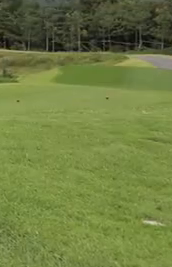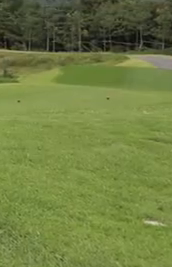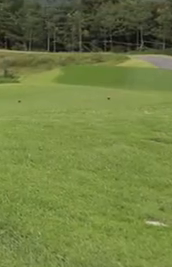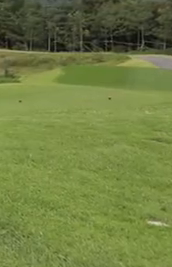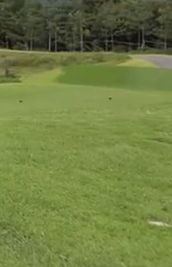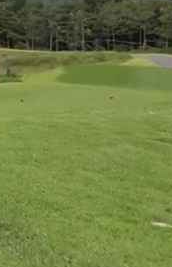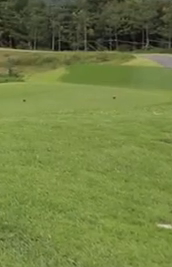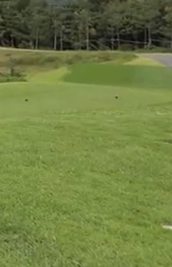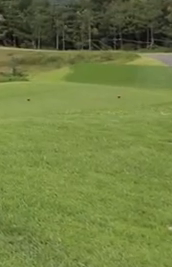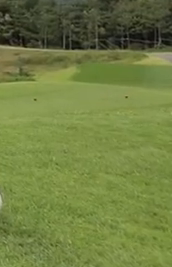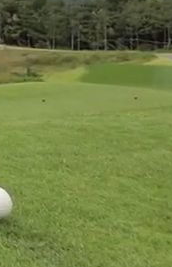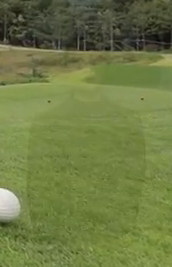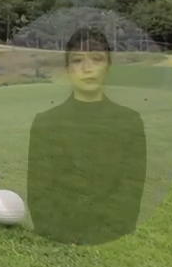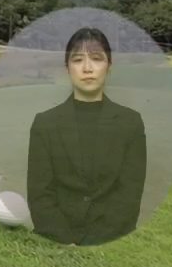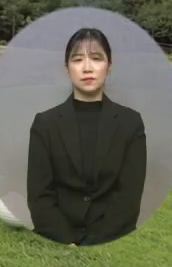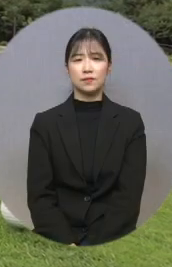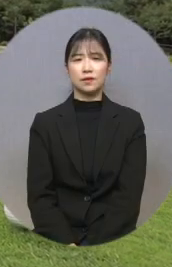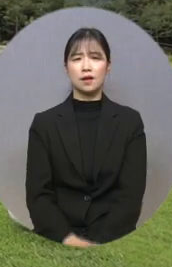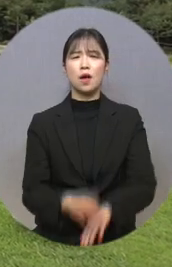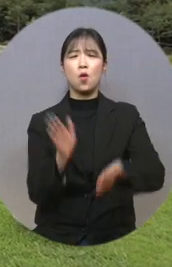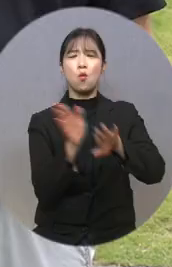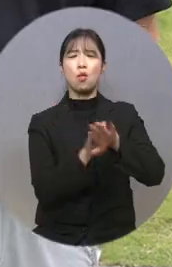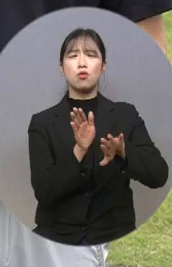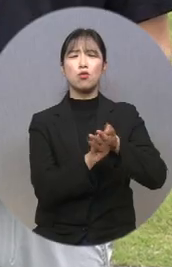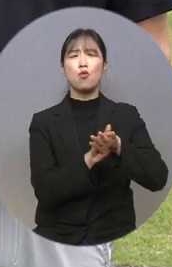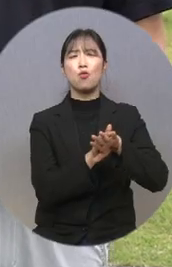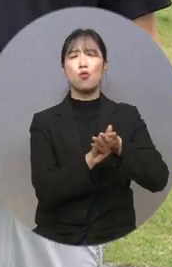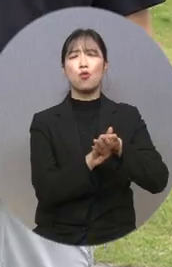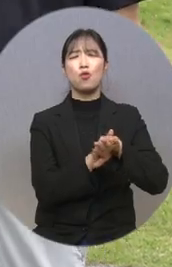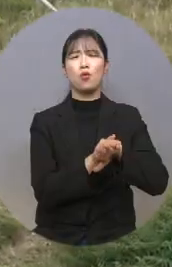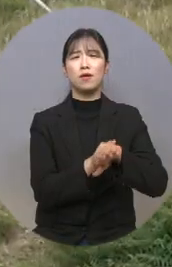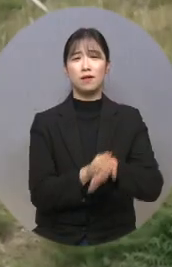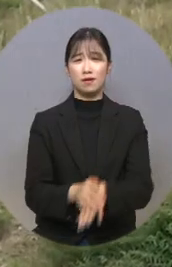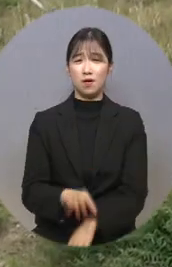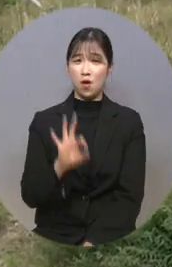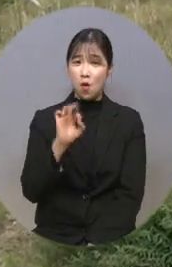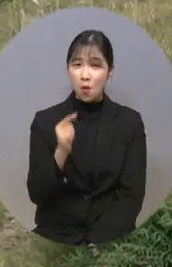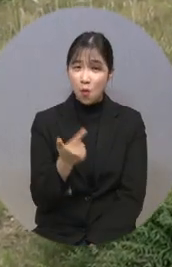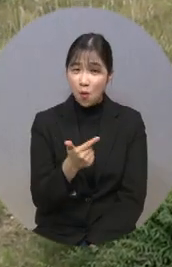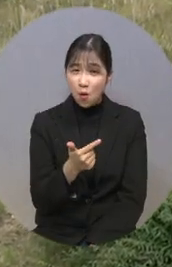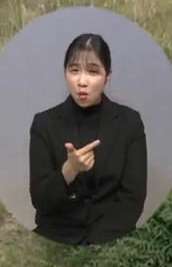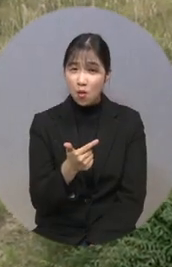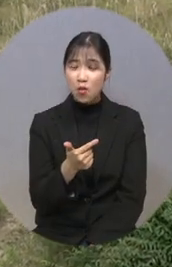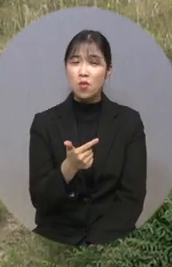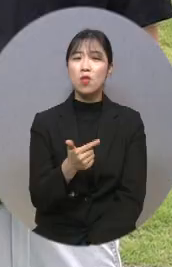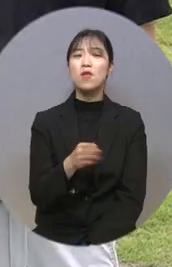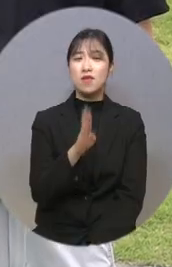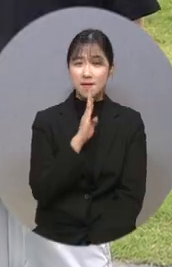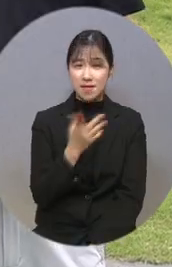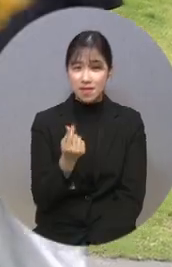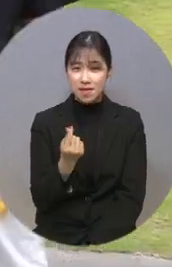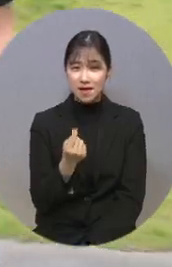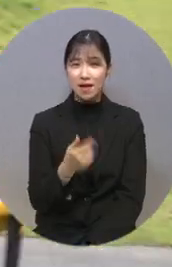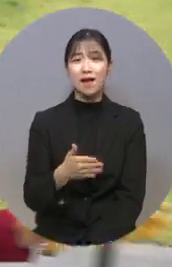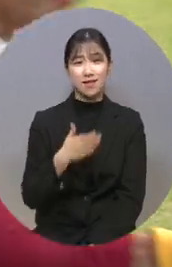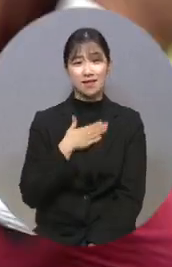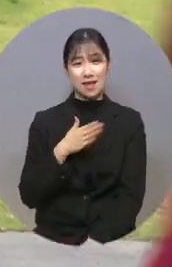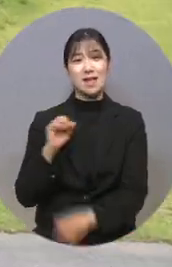와. 아, 왼쪽 양. 오니냥? 오니에요 양. 나 친다 양.